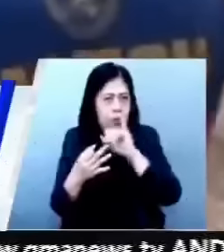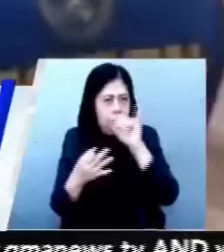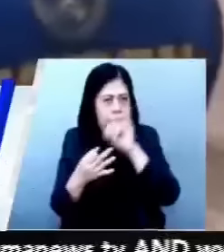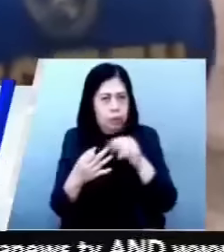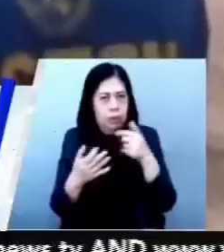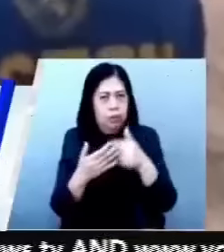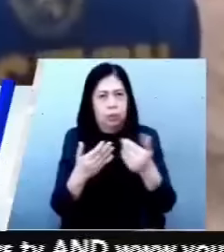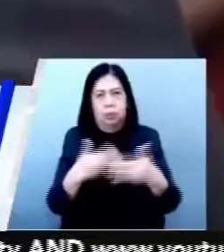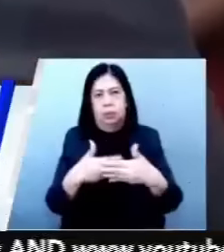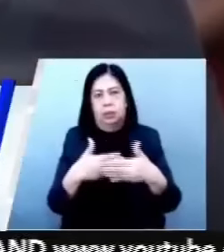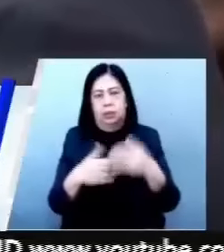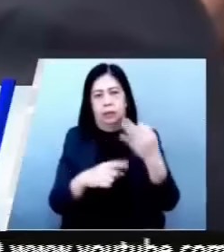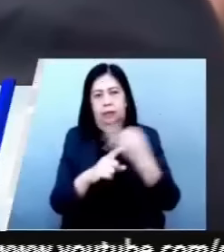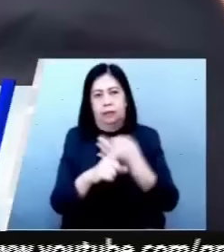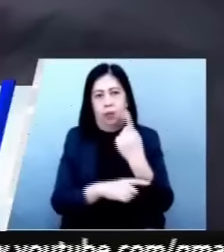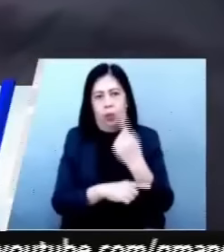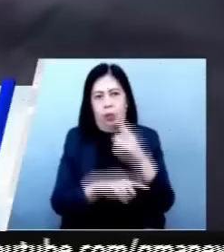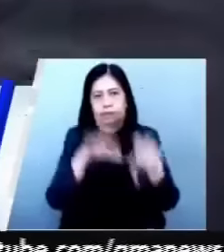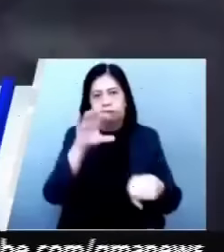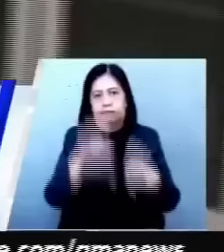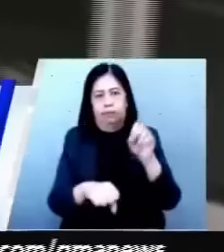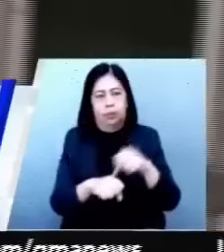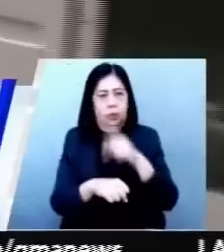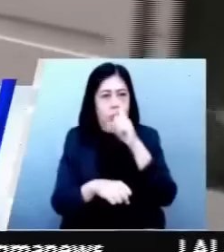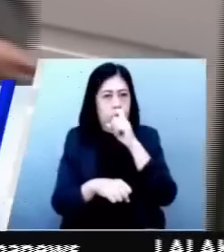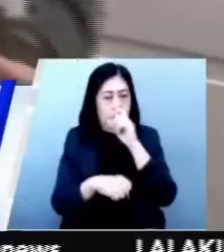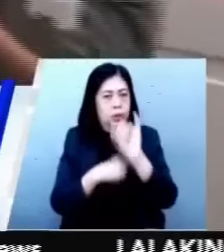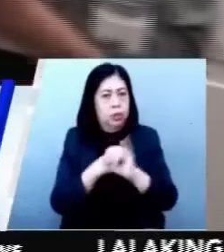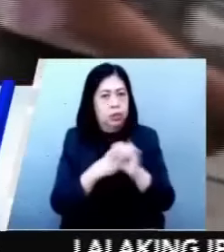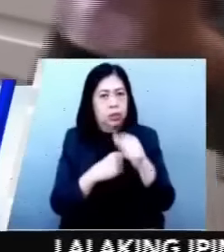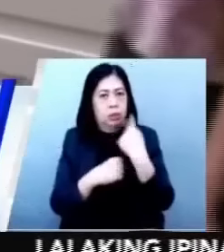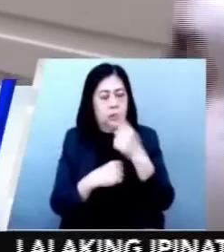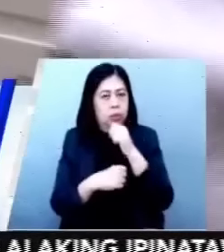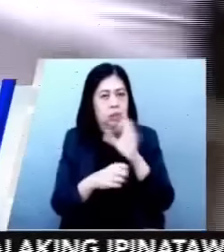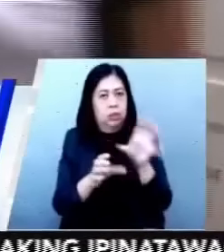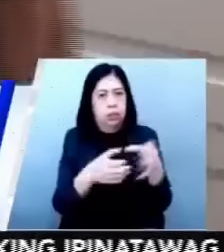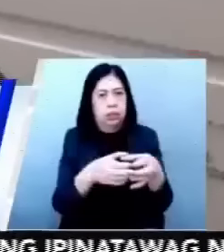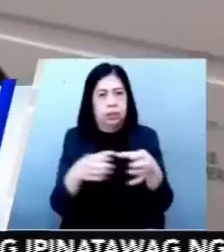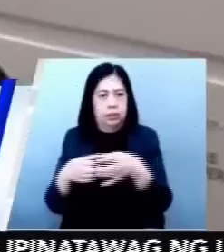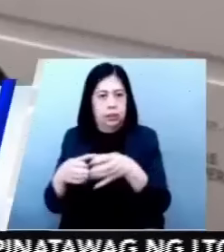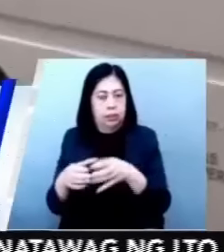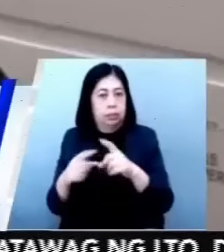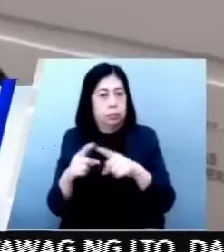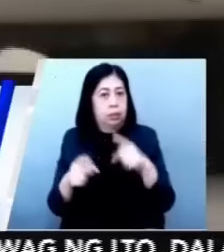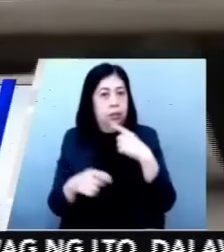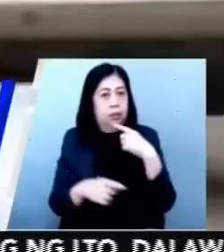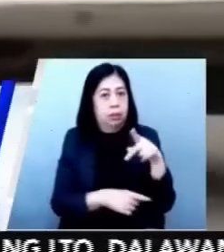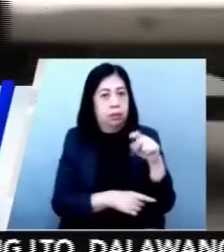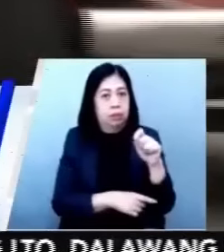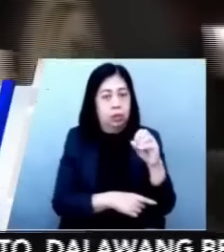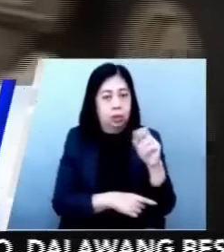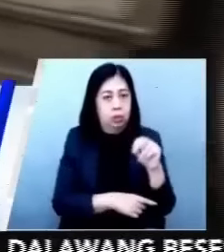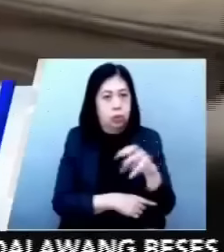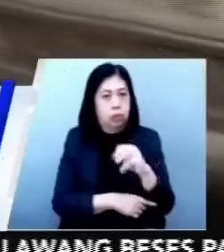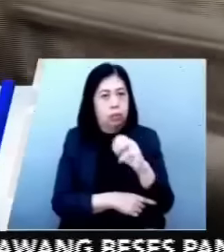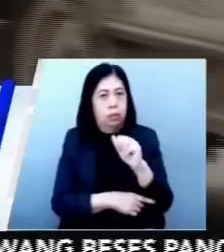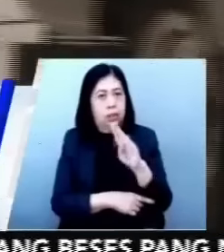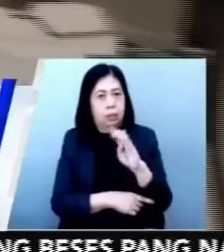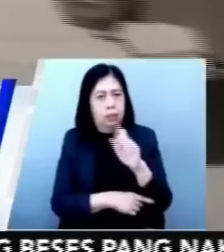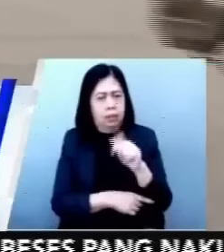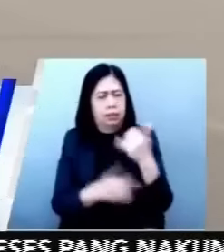sa February 1 ng mga tradisyonal na jeep na hindi nakapag-consolidate. Pero ayon sa Piston at Manibela, papasada pa rin sila